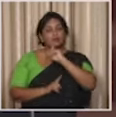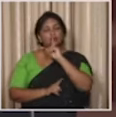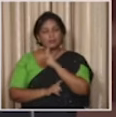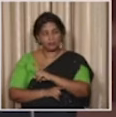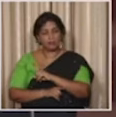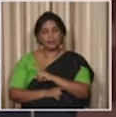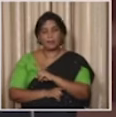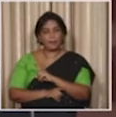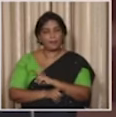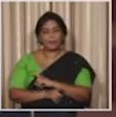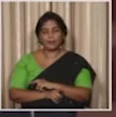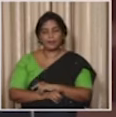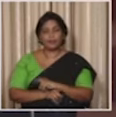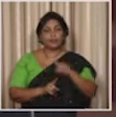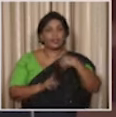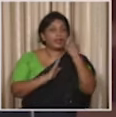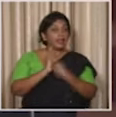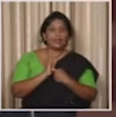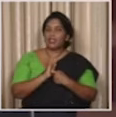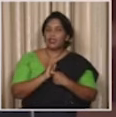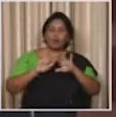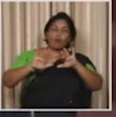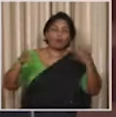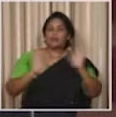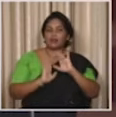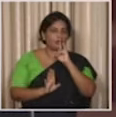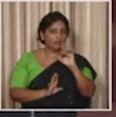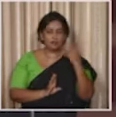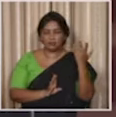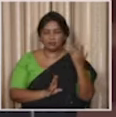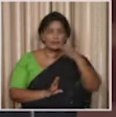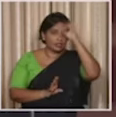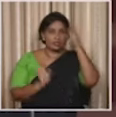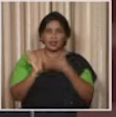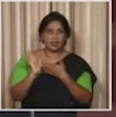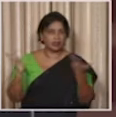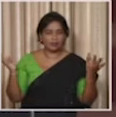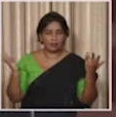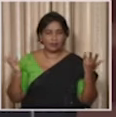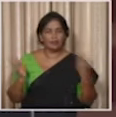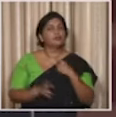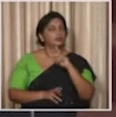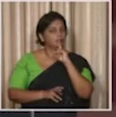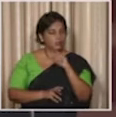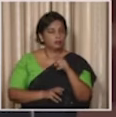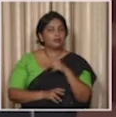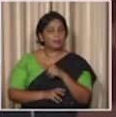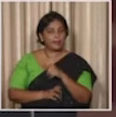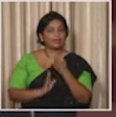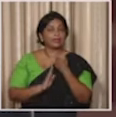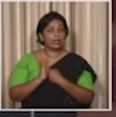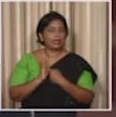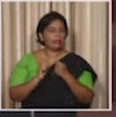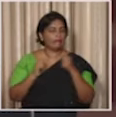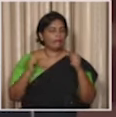සිංහලකේ නෑ වෙන නීතියක කුමක් තිබ්බත් කියලා. සිංහලකේ නෑ. එම නිසා මම ඔබතුමාට කියනවා මේක නීති